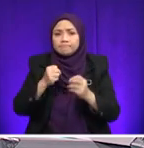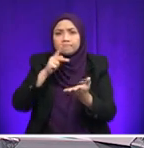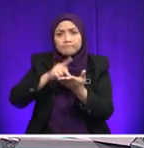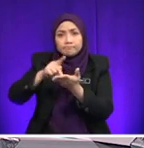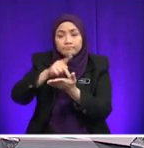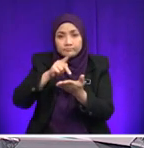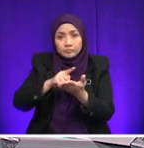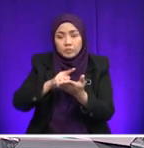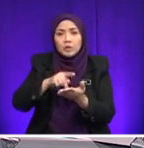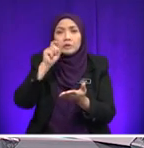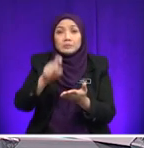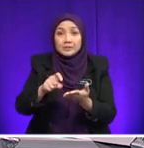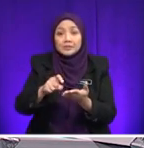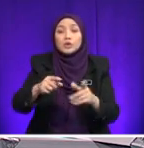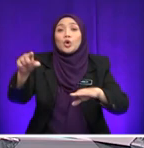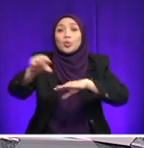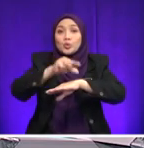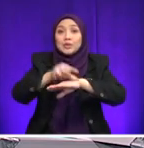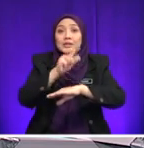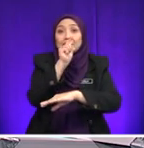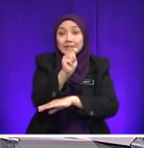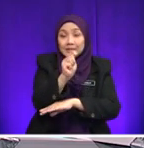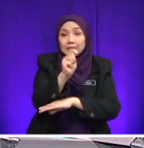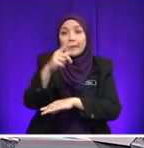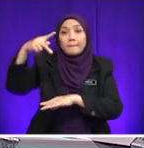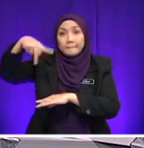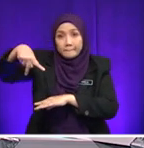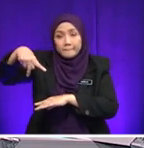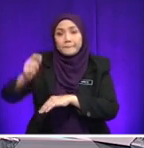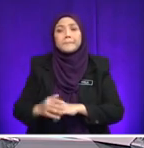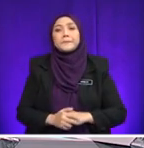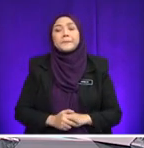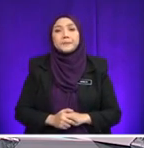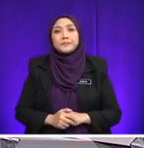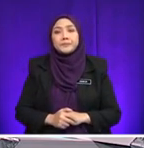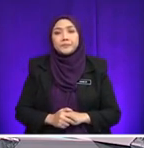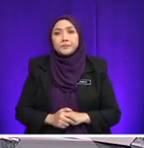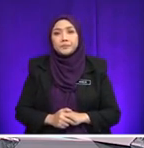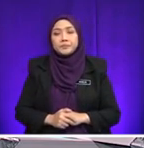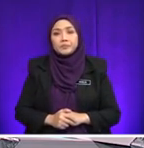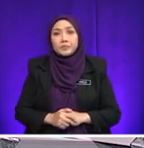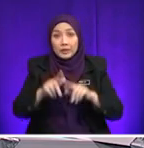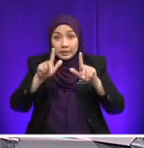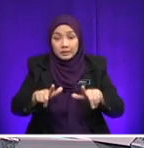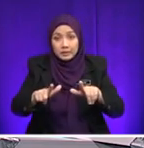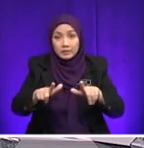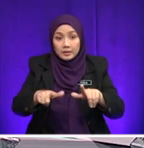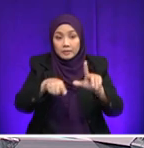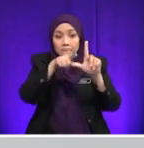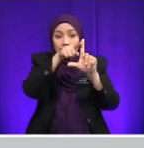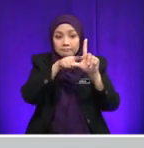pythagoras Oke jadi kita label dulu Sisi AB dengan x